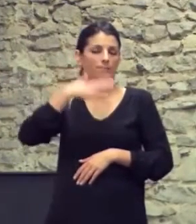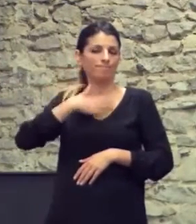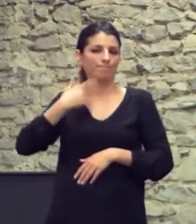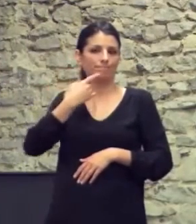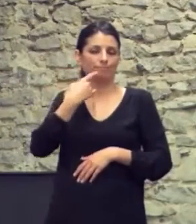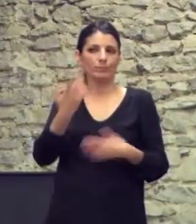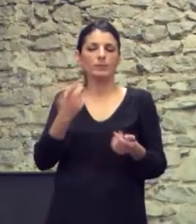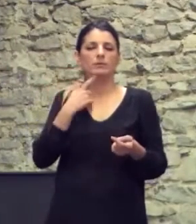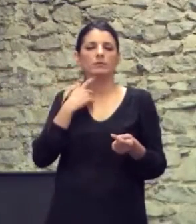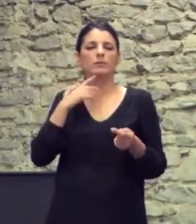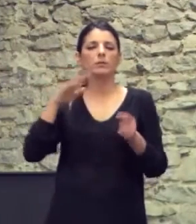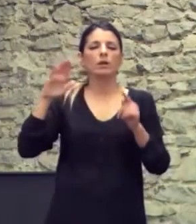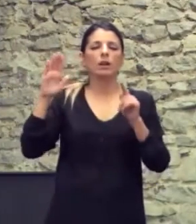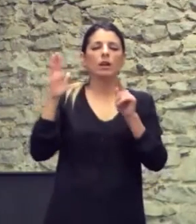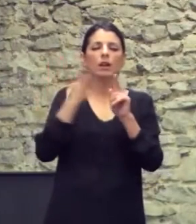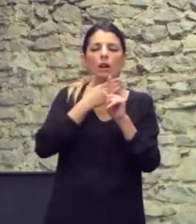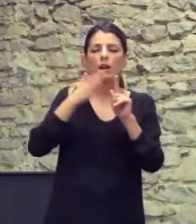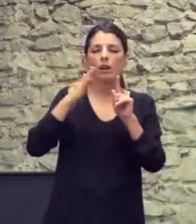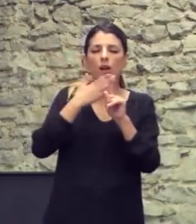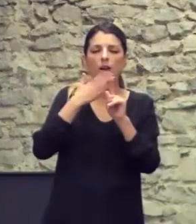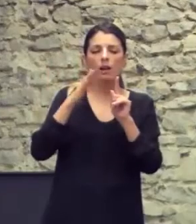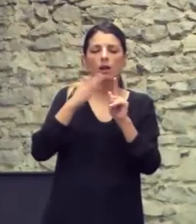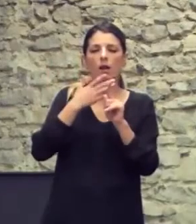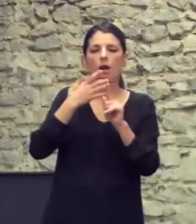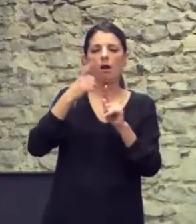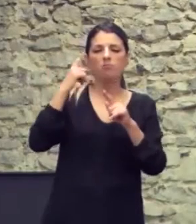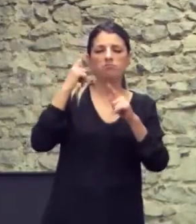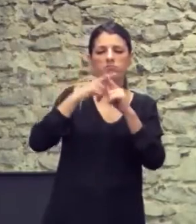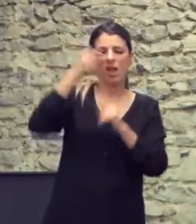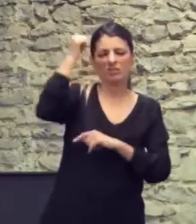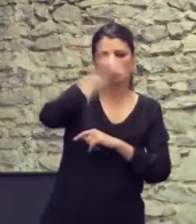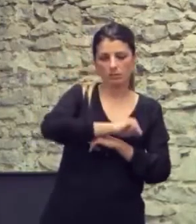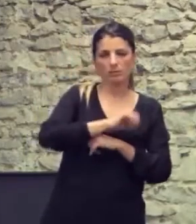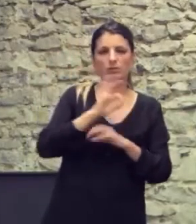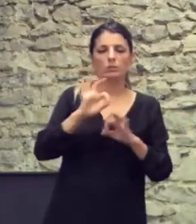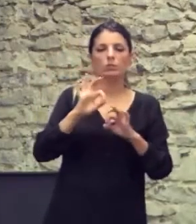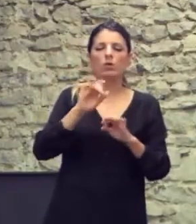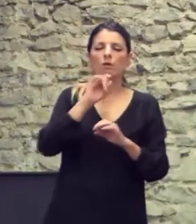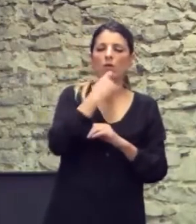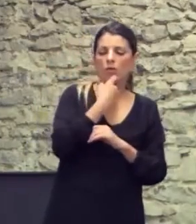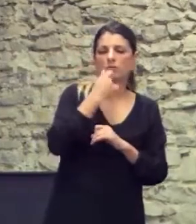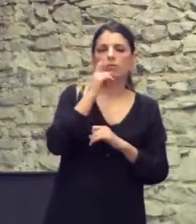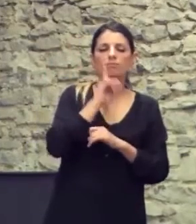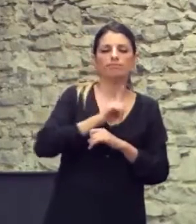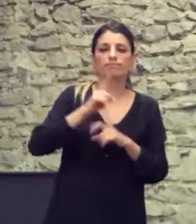indarkeria matxistak eta LGTBIQ fobiak loturarik daukaten edo ez daukaten, ez?